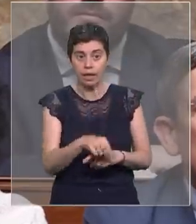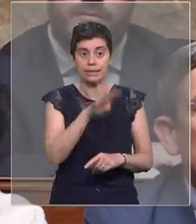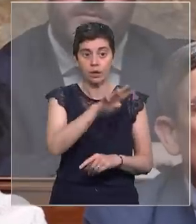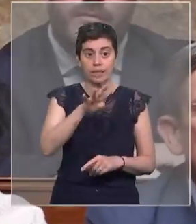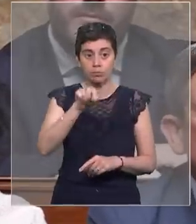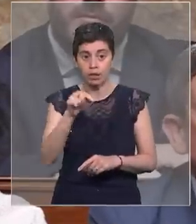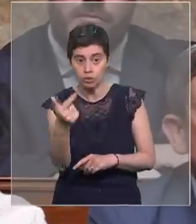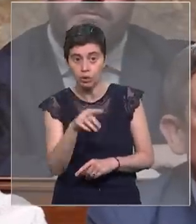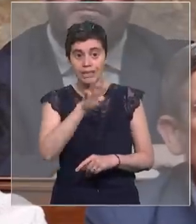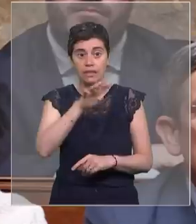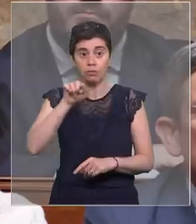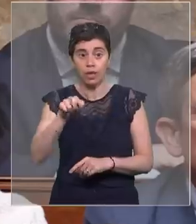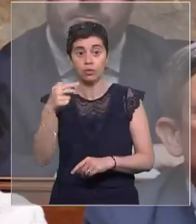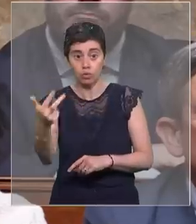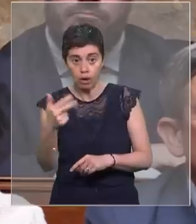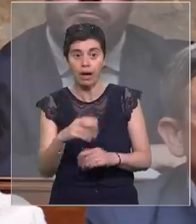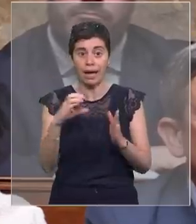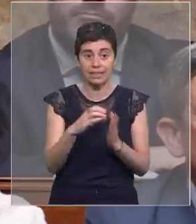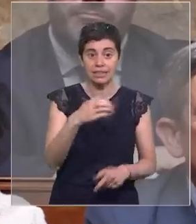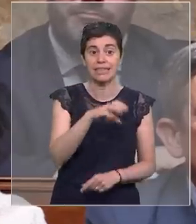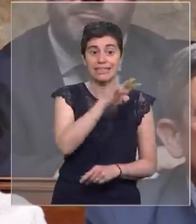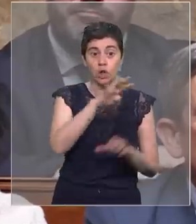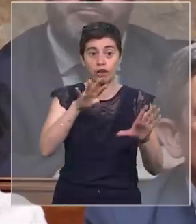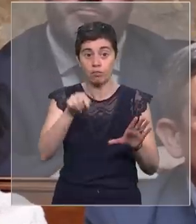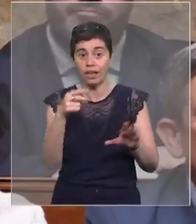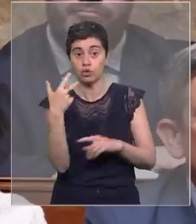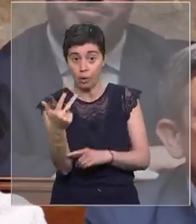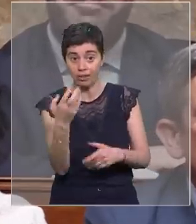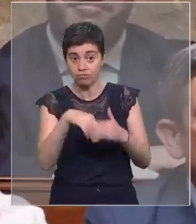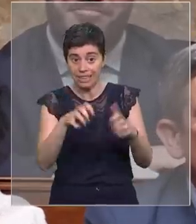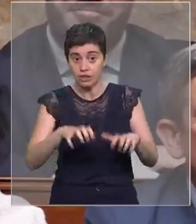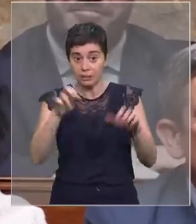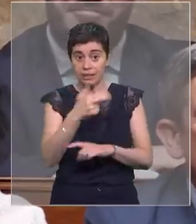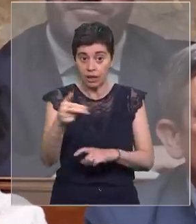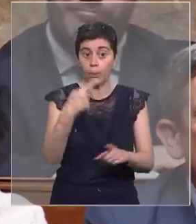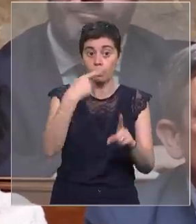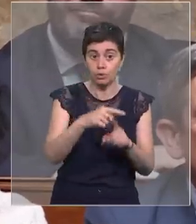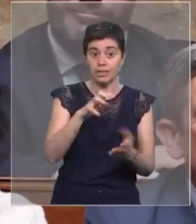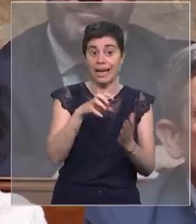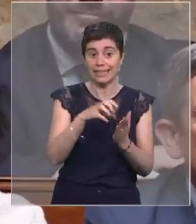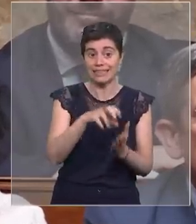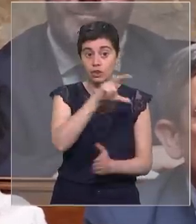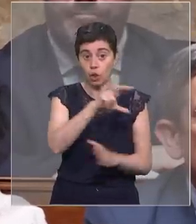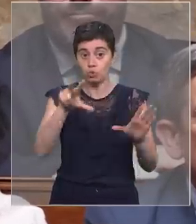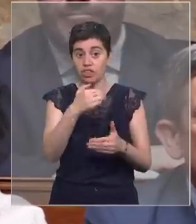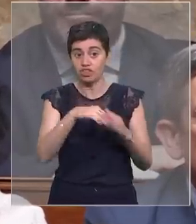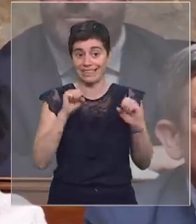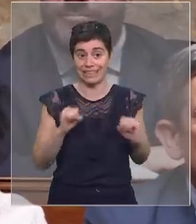44.2, 44.3, l'article 49.3 à l'Assemblée nationale et l'article 38 au Sénat